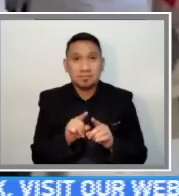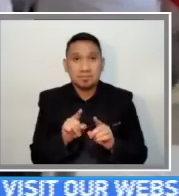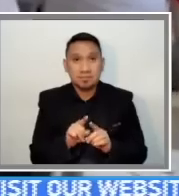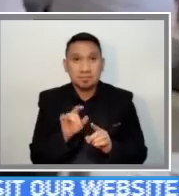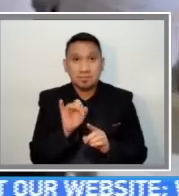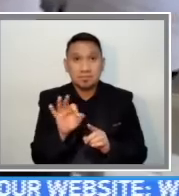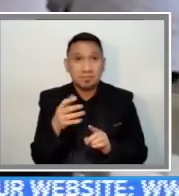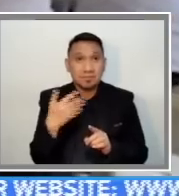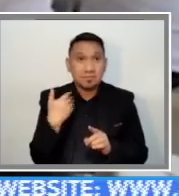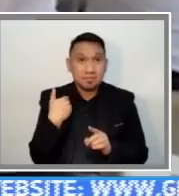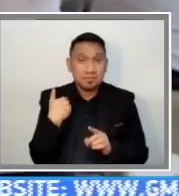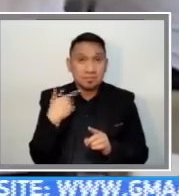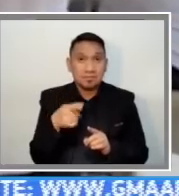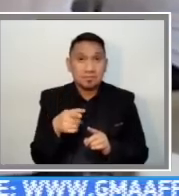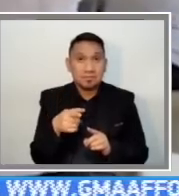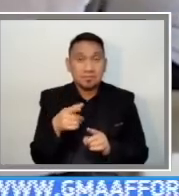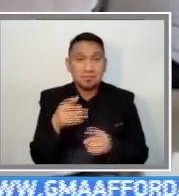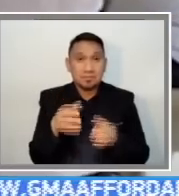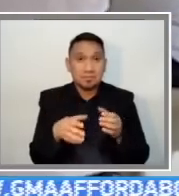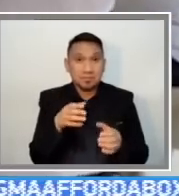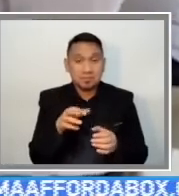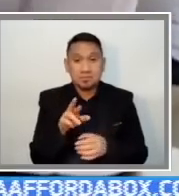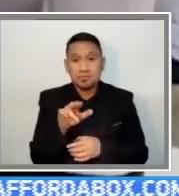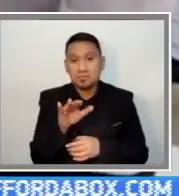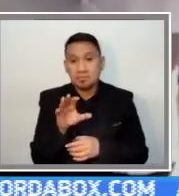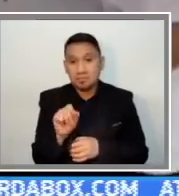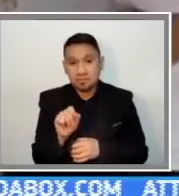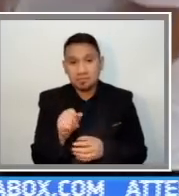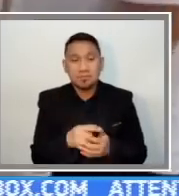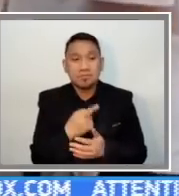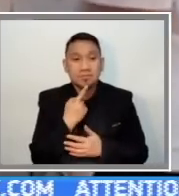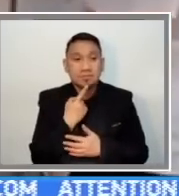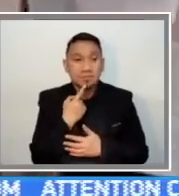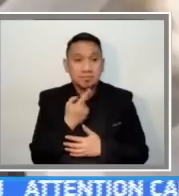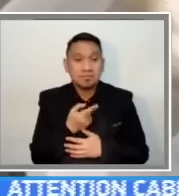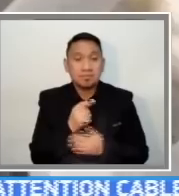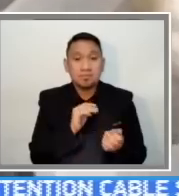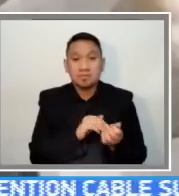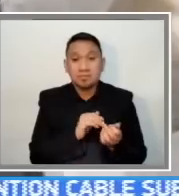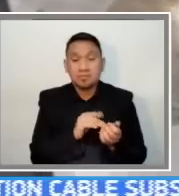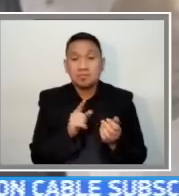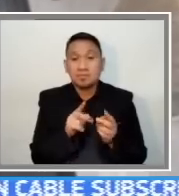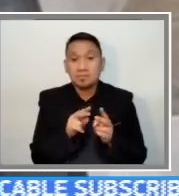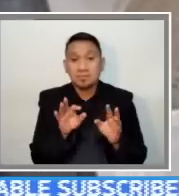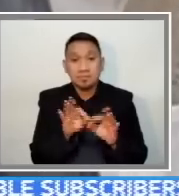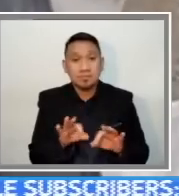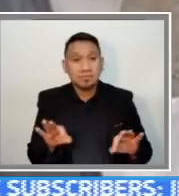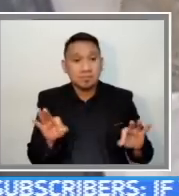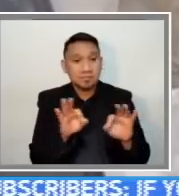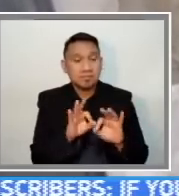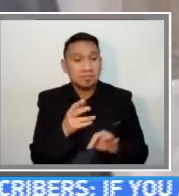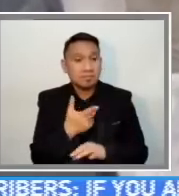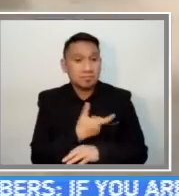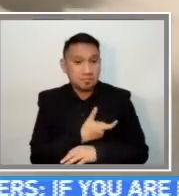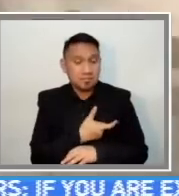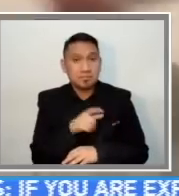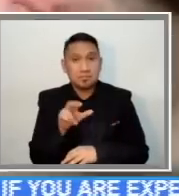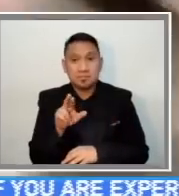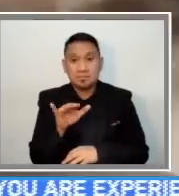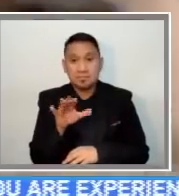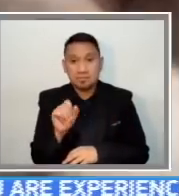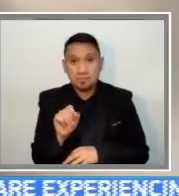magkaroon ng kaso ng rabies. Ayon kay Dr. Cabell, mahalagang mabakunahan ang mga alaga contra rabies dahil kapag tinamaan